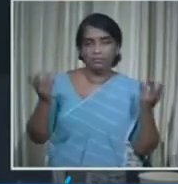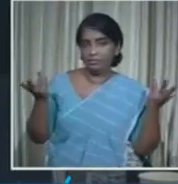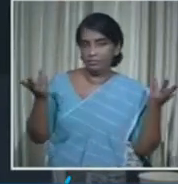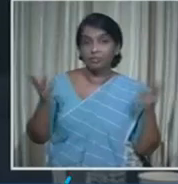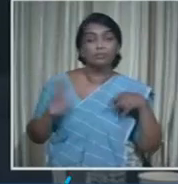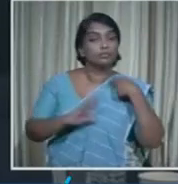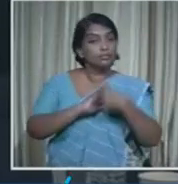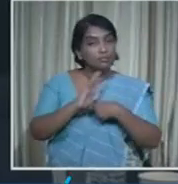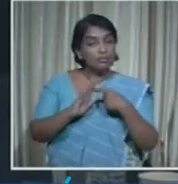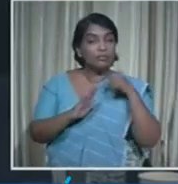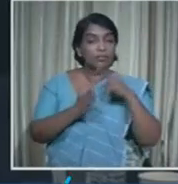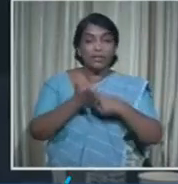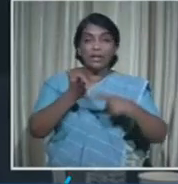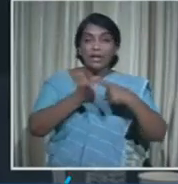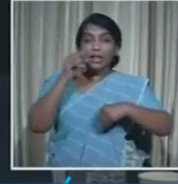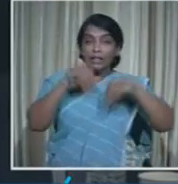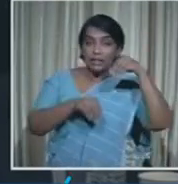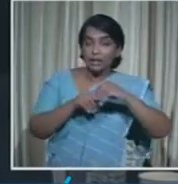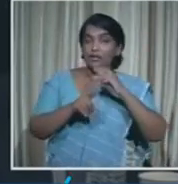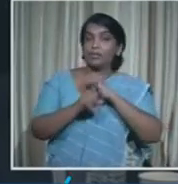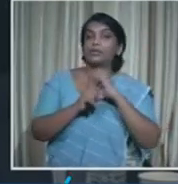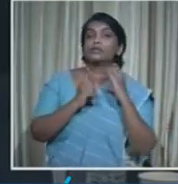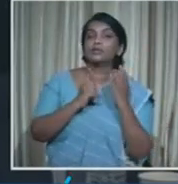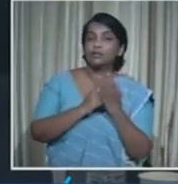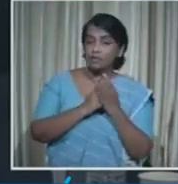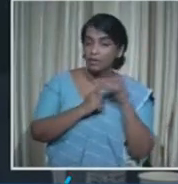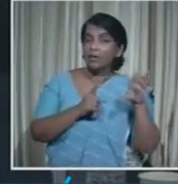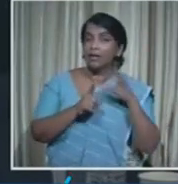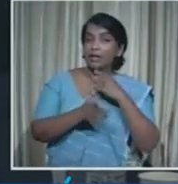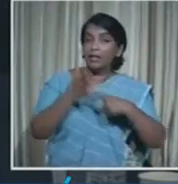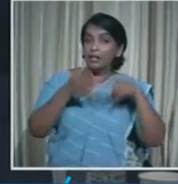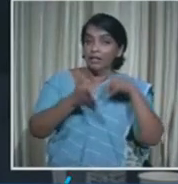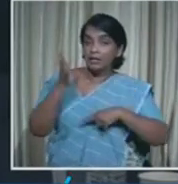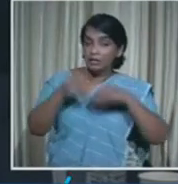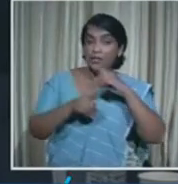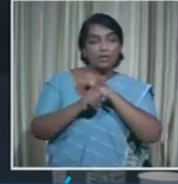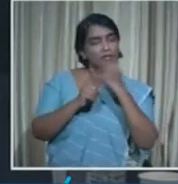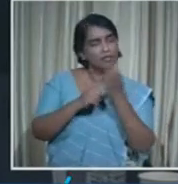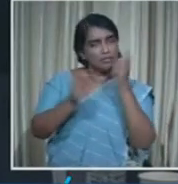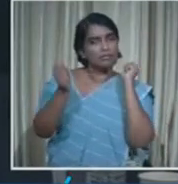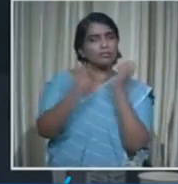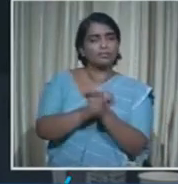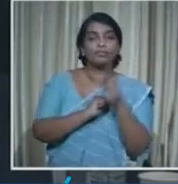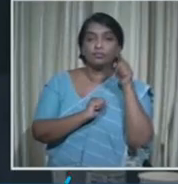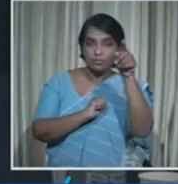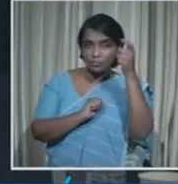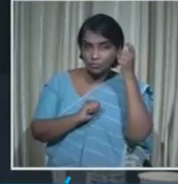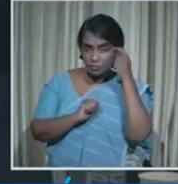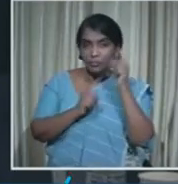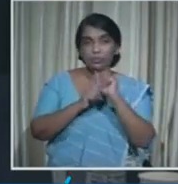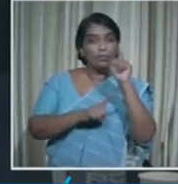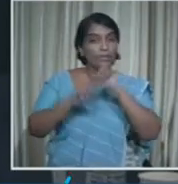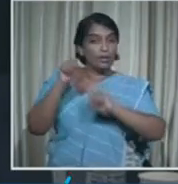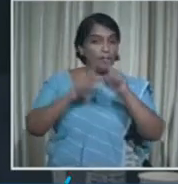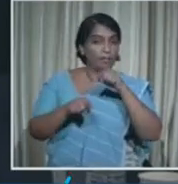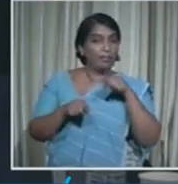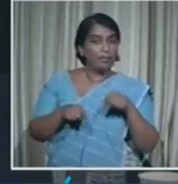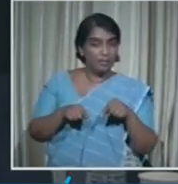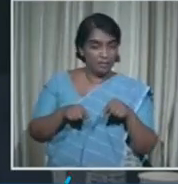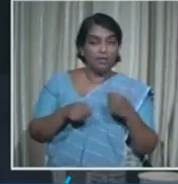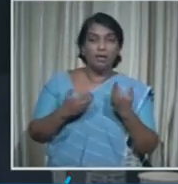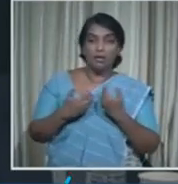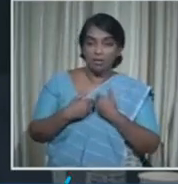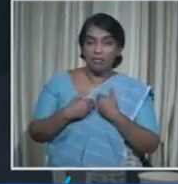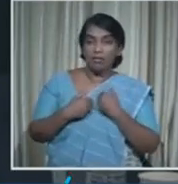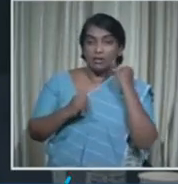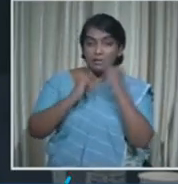රටේ තියෙන දේශපාලන සංස්කෘතිය මේ සංස්කෘතිය වෙනස් වෙන්න ඕනේ තමුන්නාසලා දන්නවා මේ පාර්ලිමේන්තුවේ අපිට තියෙන